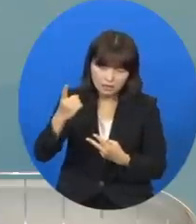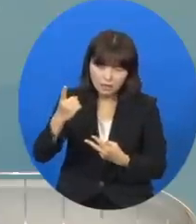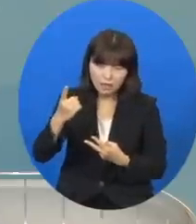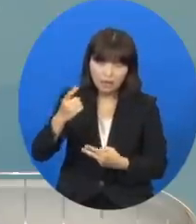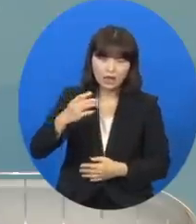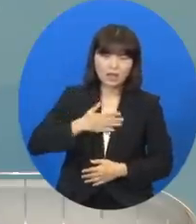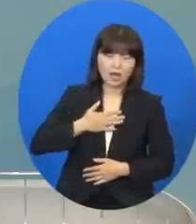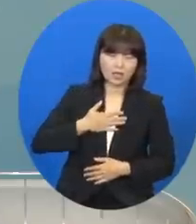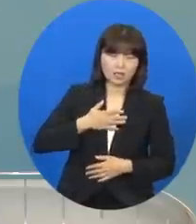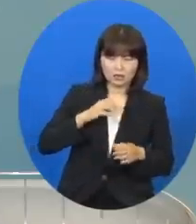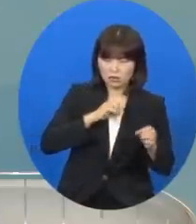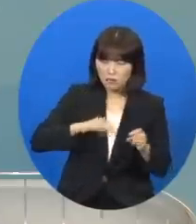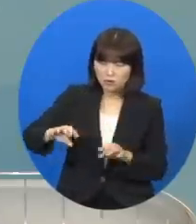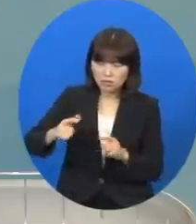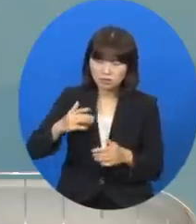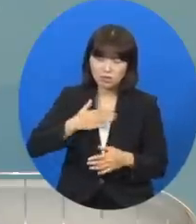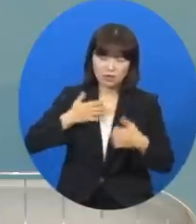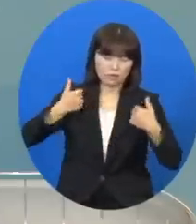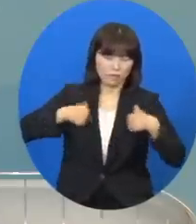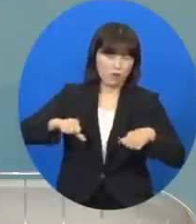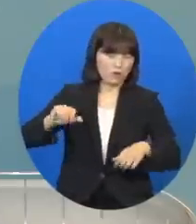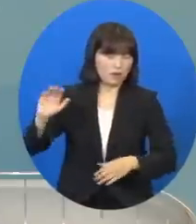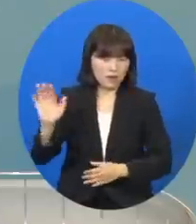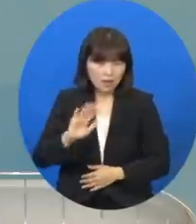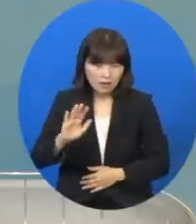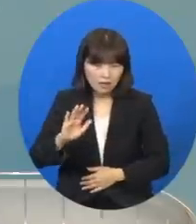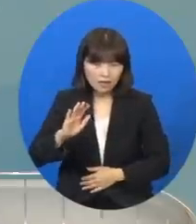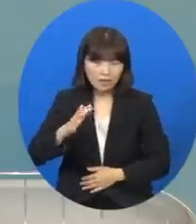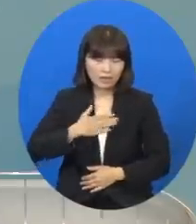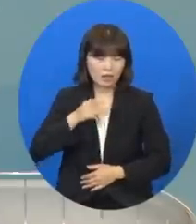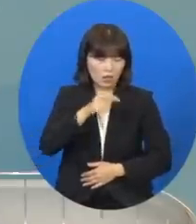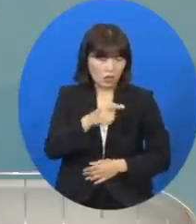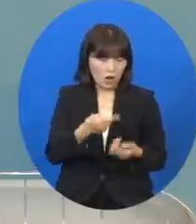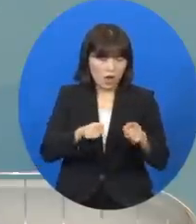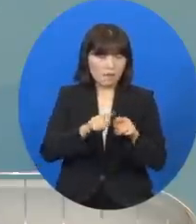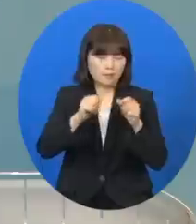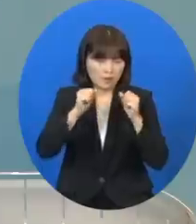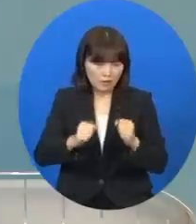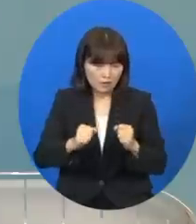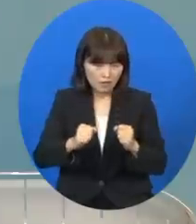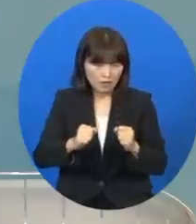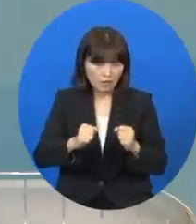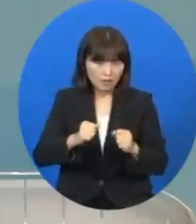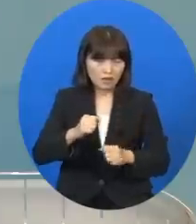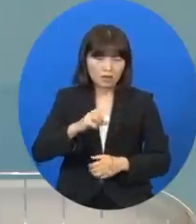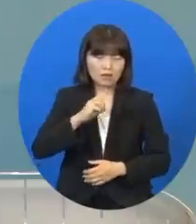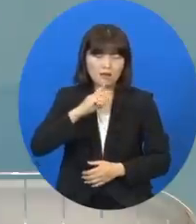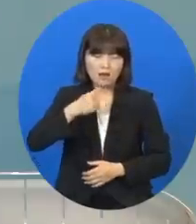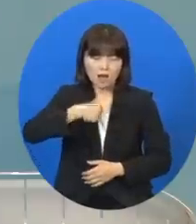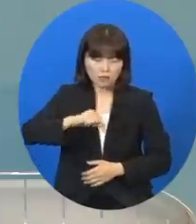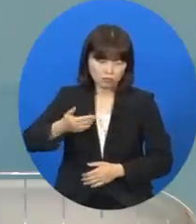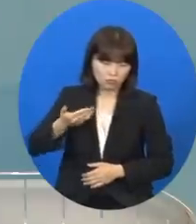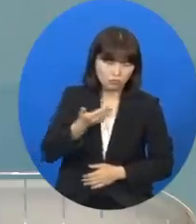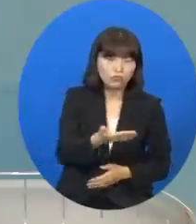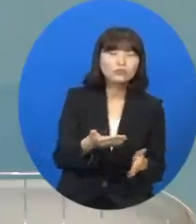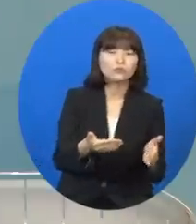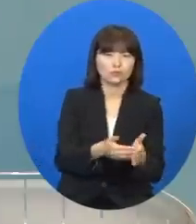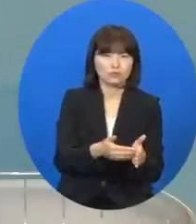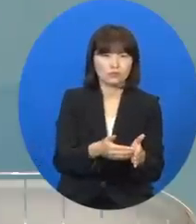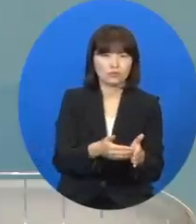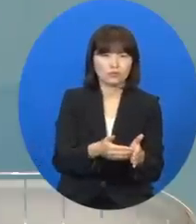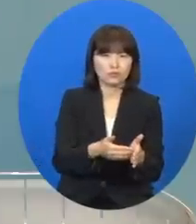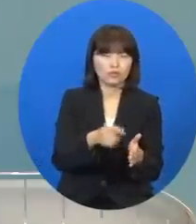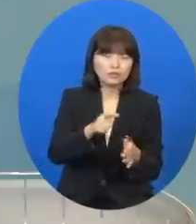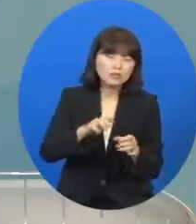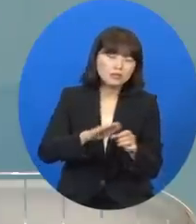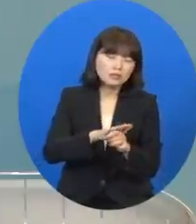나 절대 너 포기 안 해. 내가 너와 함께 해. 독생자까지 너를 대신해 주었어. 그